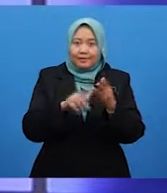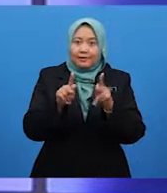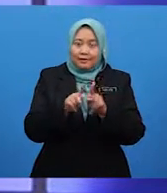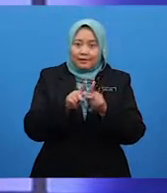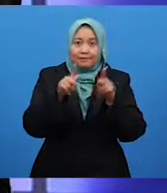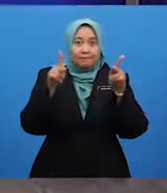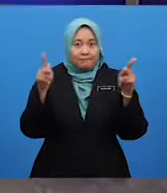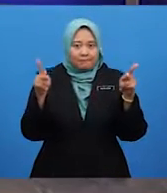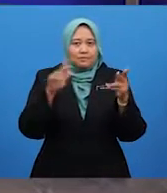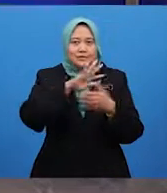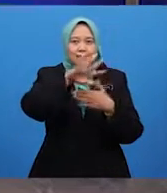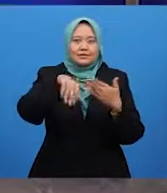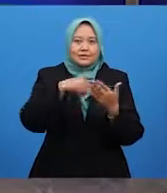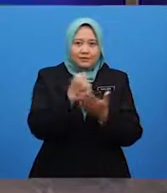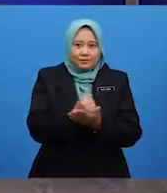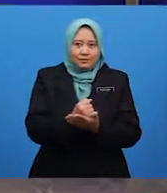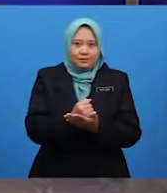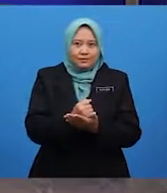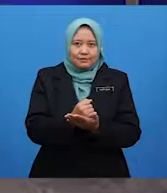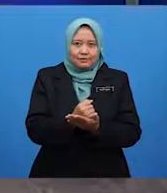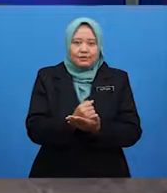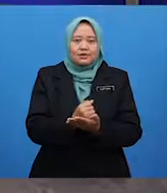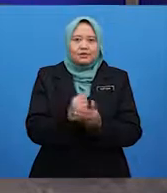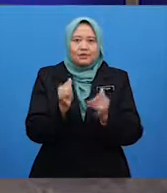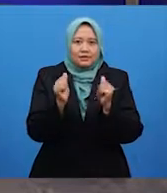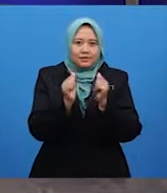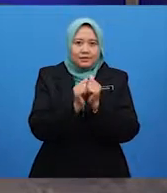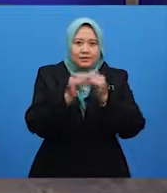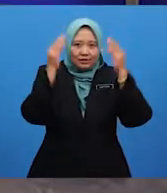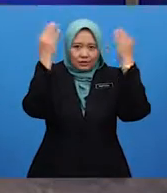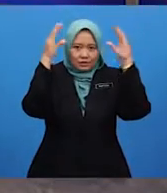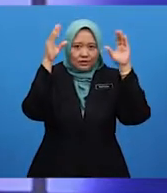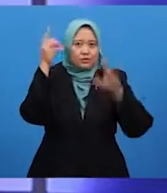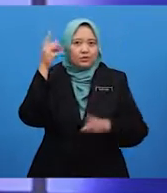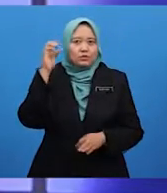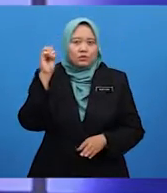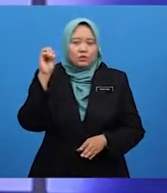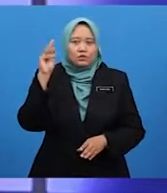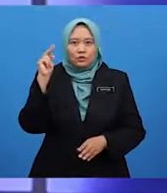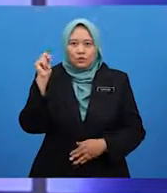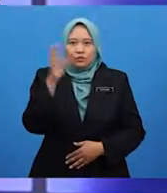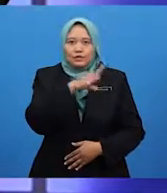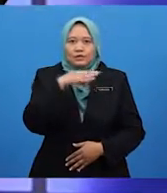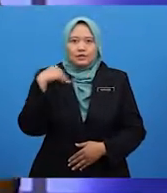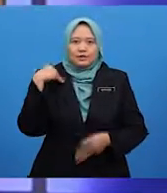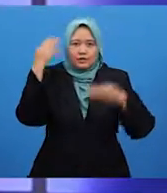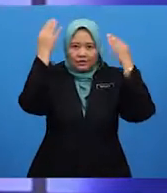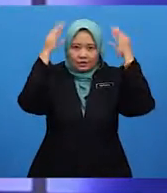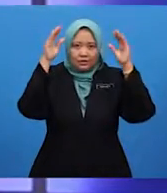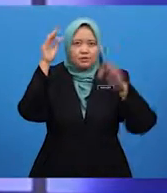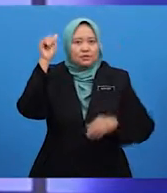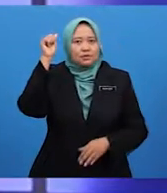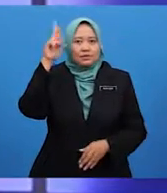tersayang semua? Hari kembali bersama dengan Cikgu Don dan rakan saya, Cikgu Arif, dalam program